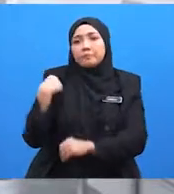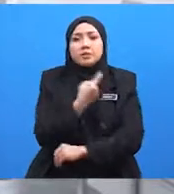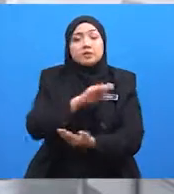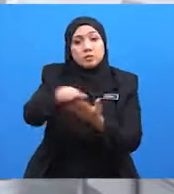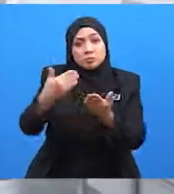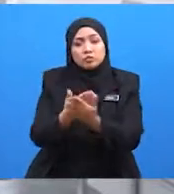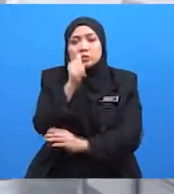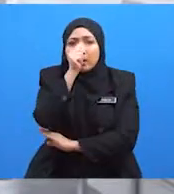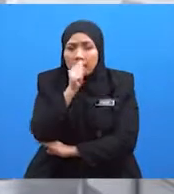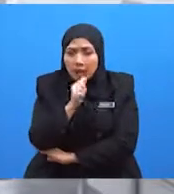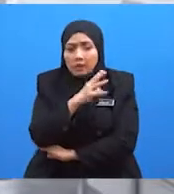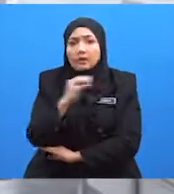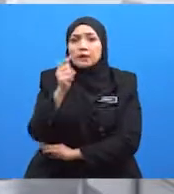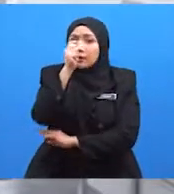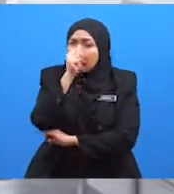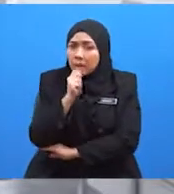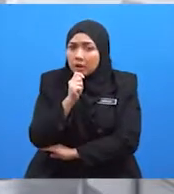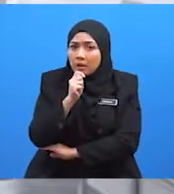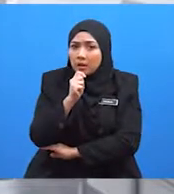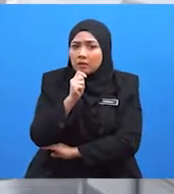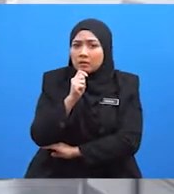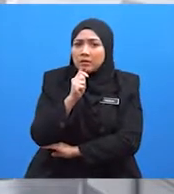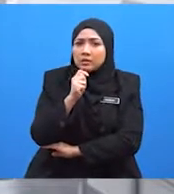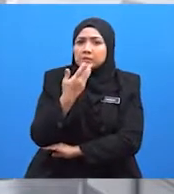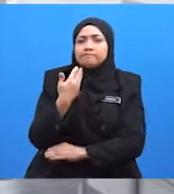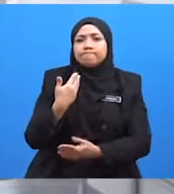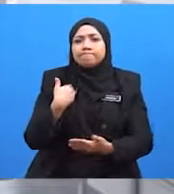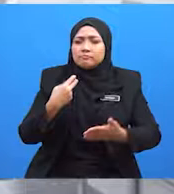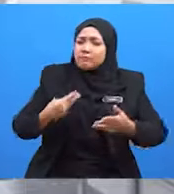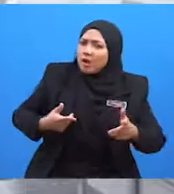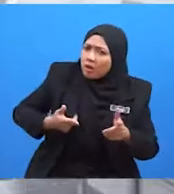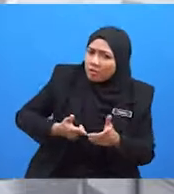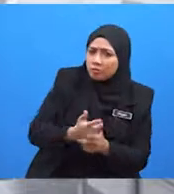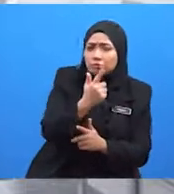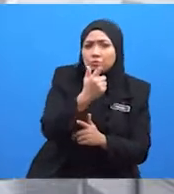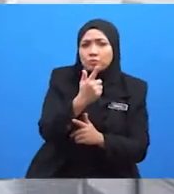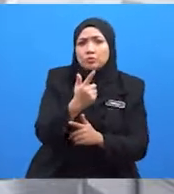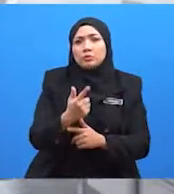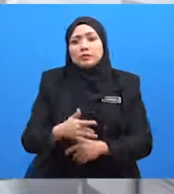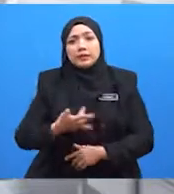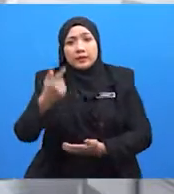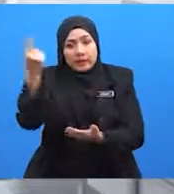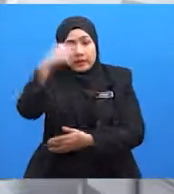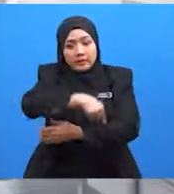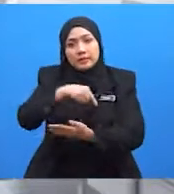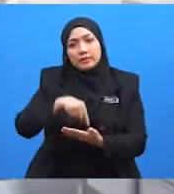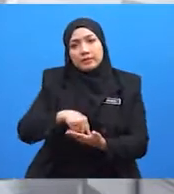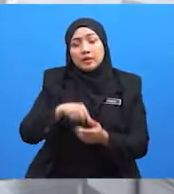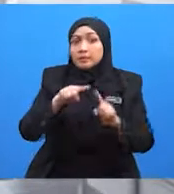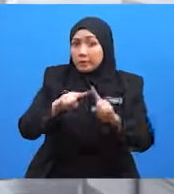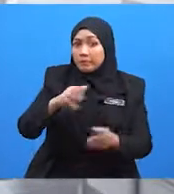bersabar dan tabah menghadapi dugaan ini. Tetapi, murid perlu